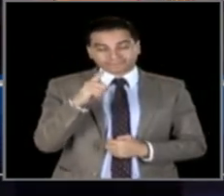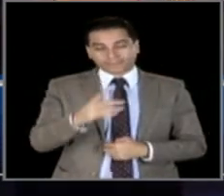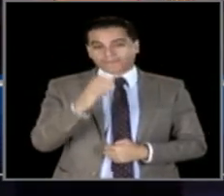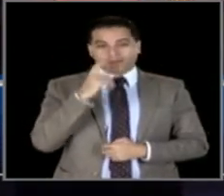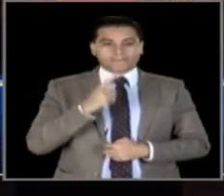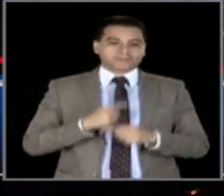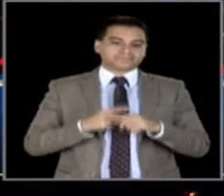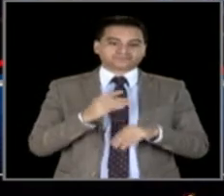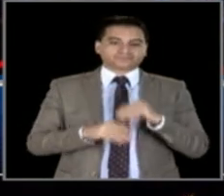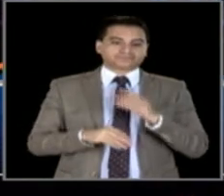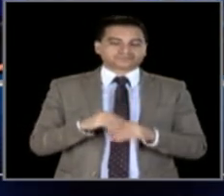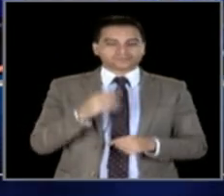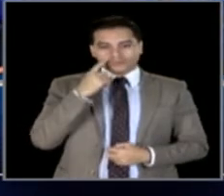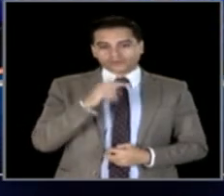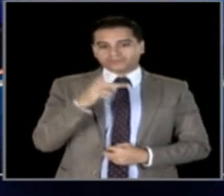خاطئة.